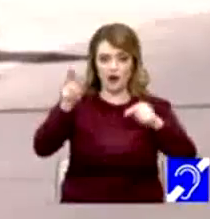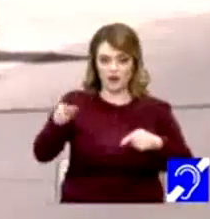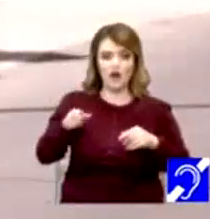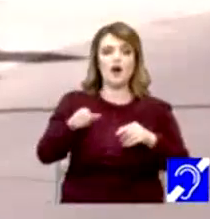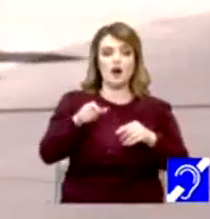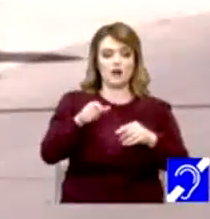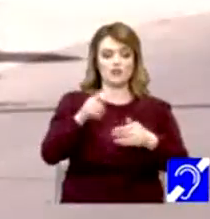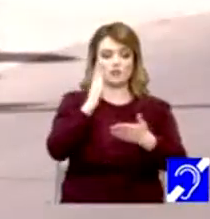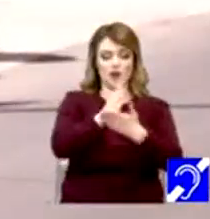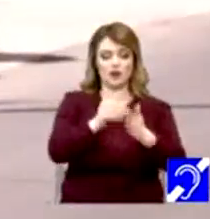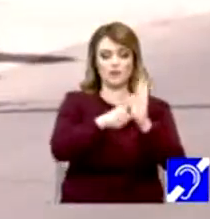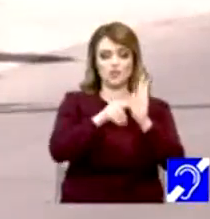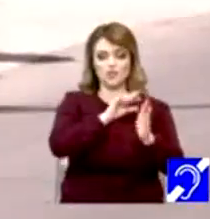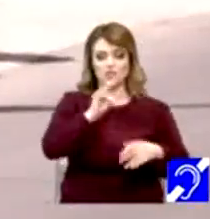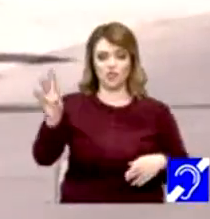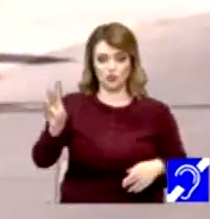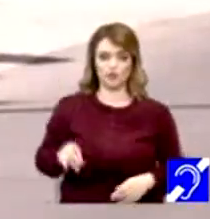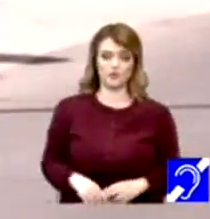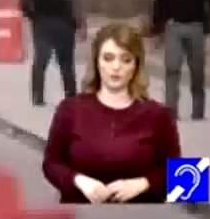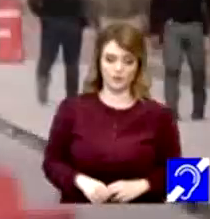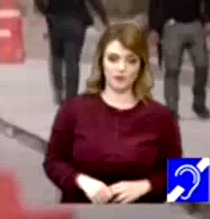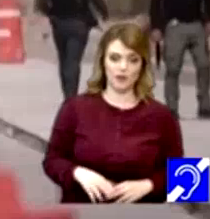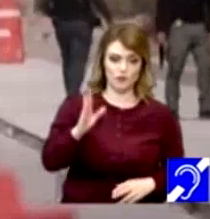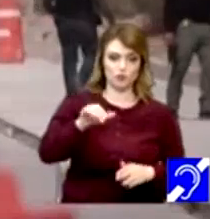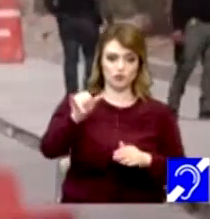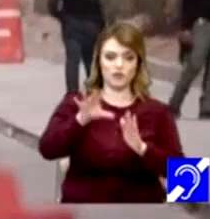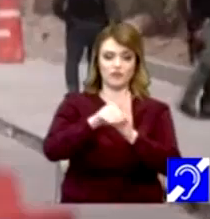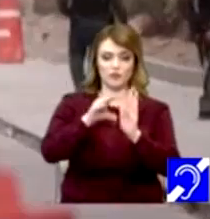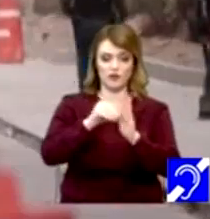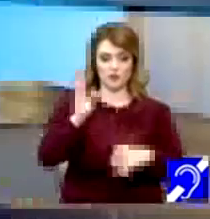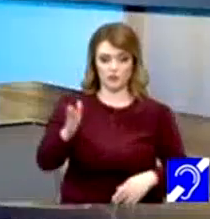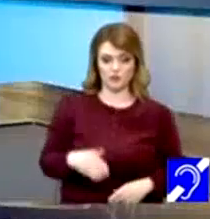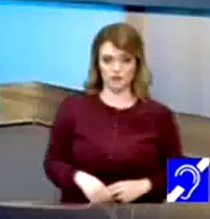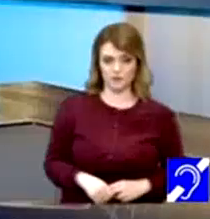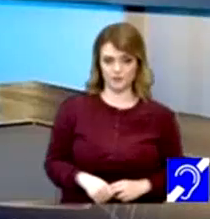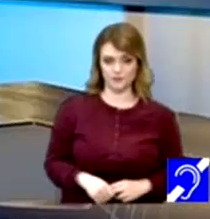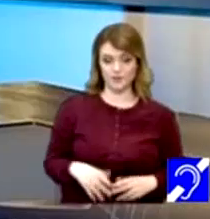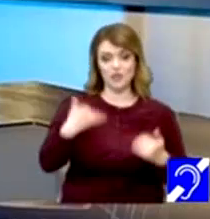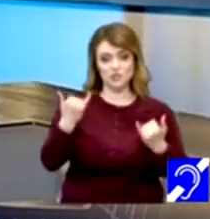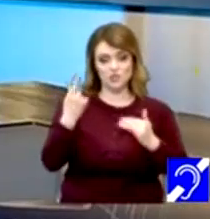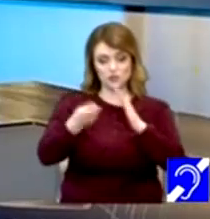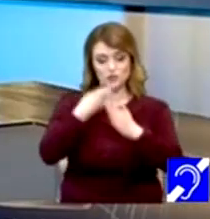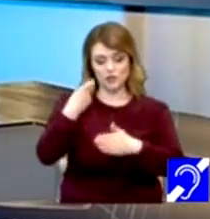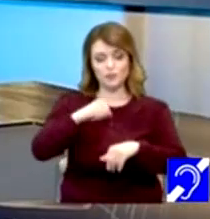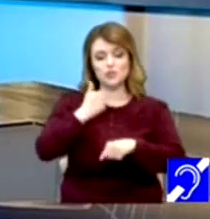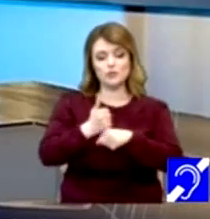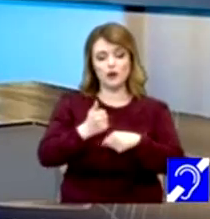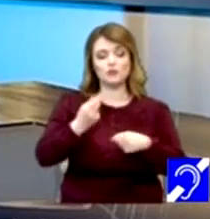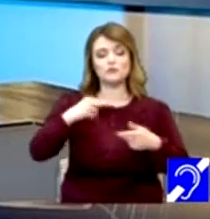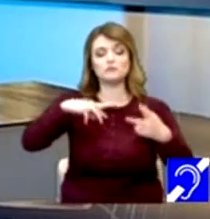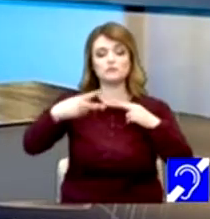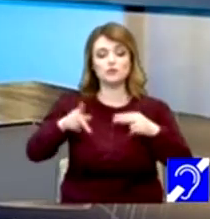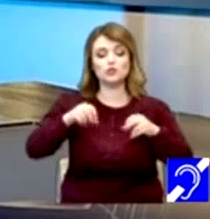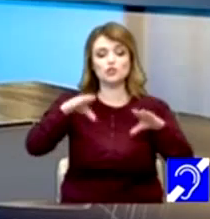500 de membri ai Congresului, 15 guvernatori și peste 20.000 de aleși locali. Să vedem acum principalele